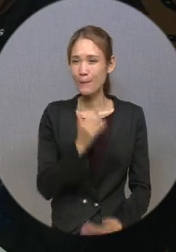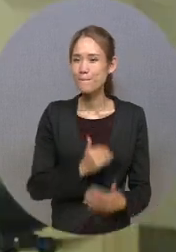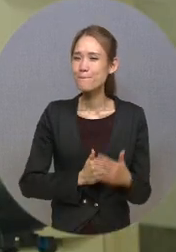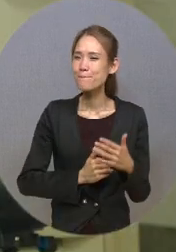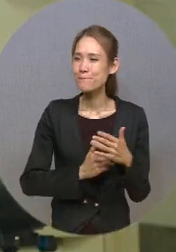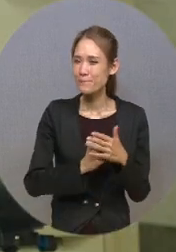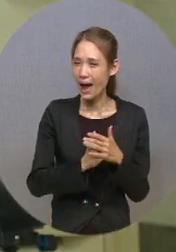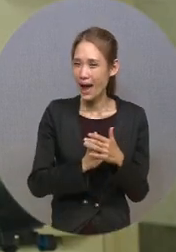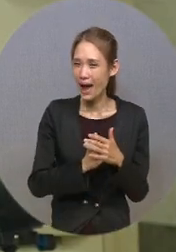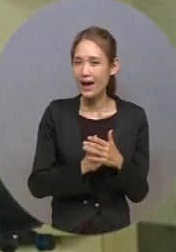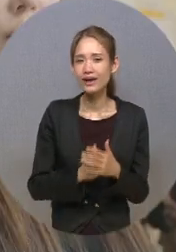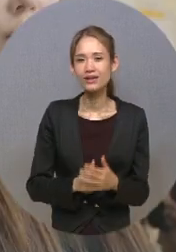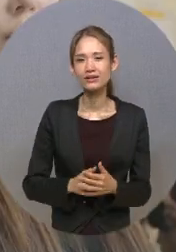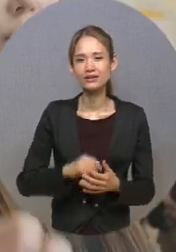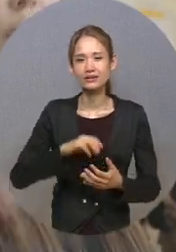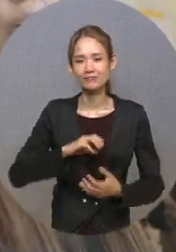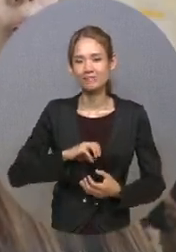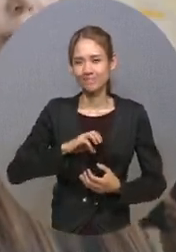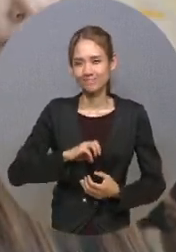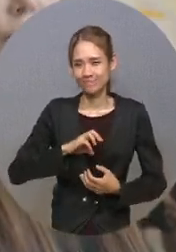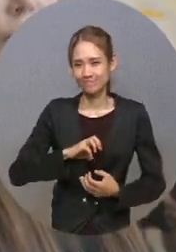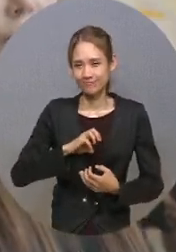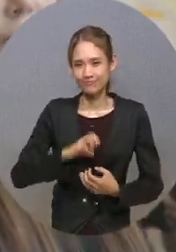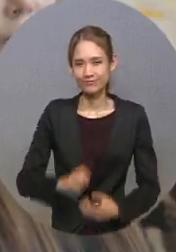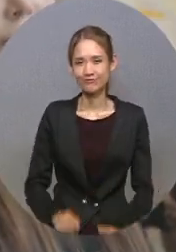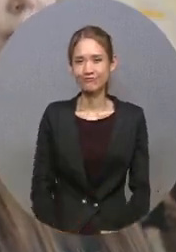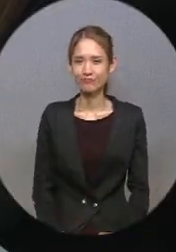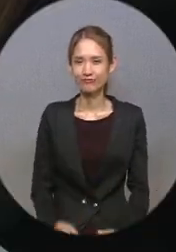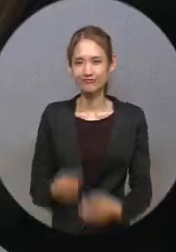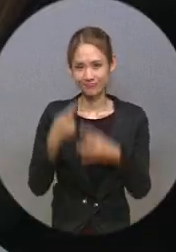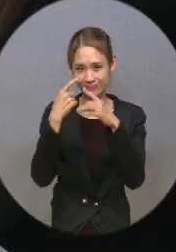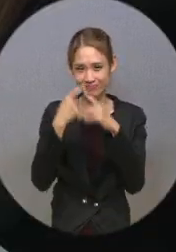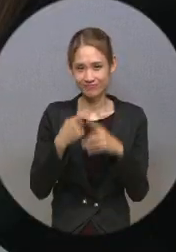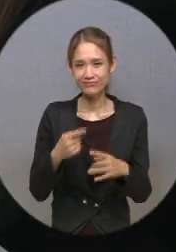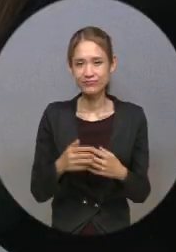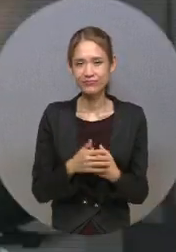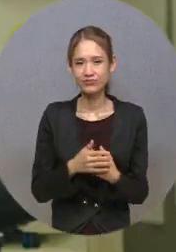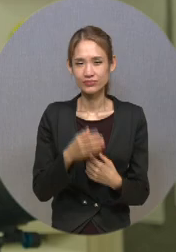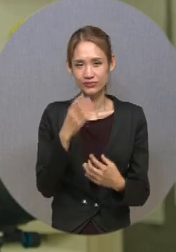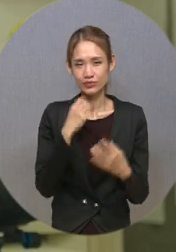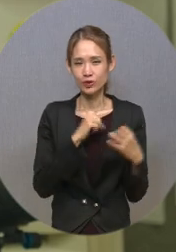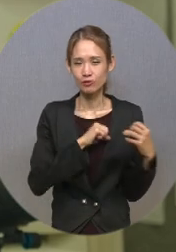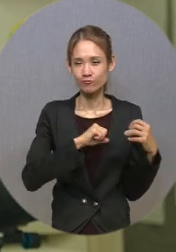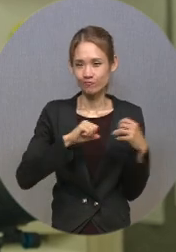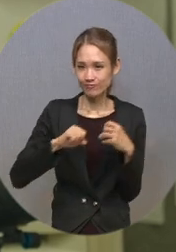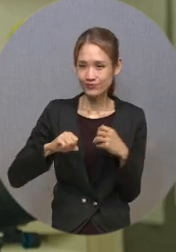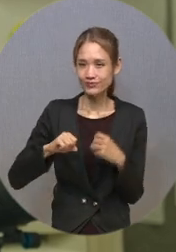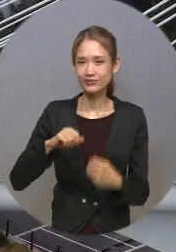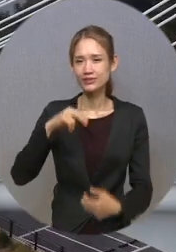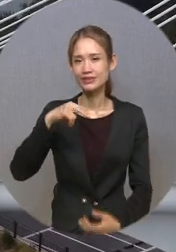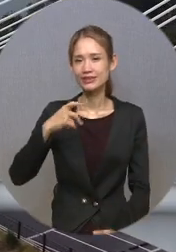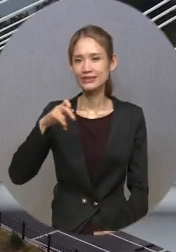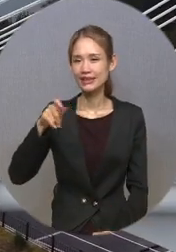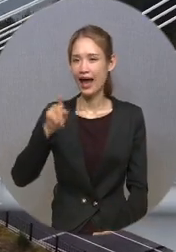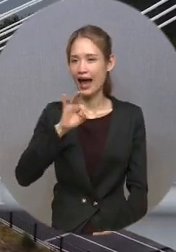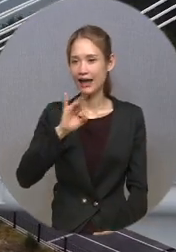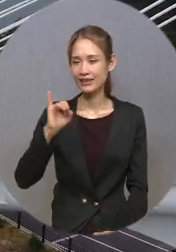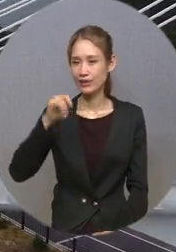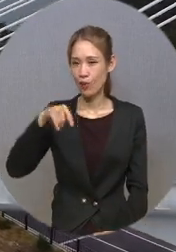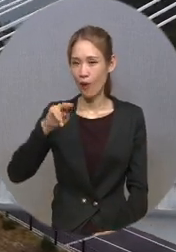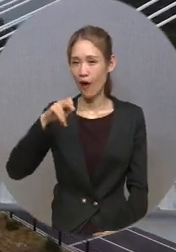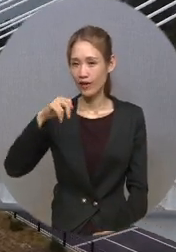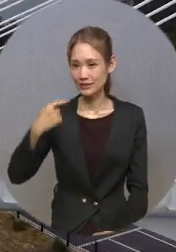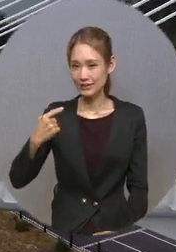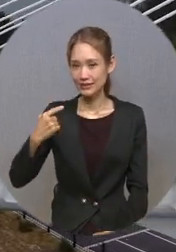네. 소화를 시켜야지. 아, 좋아. 조건이죠. 소화. 뭔가 움직여야죠. 스카이워크라고. 스카이워크.